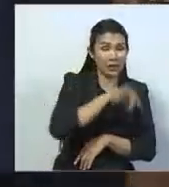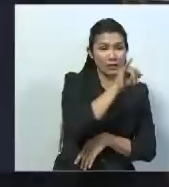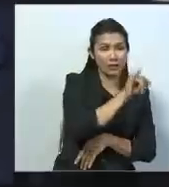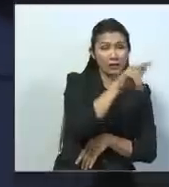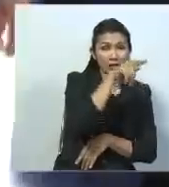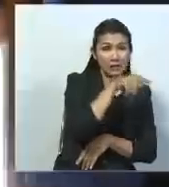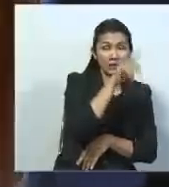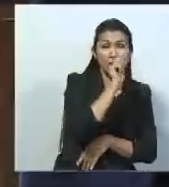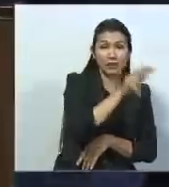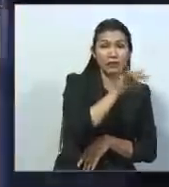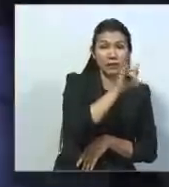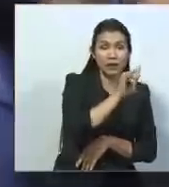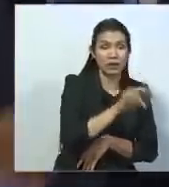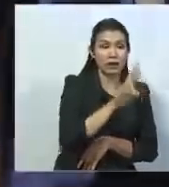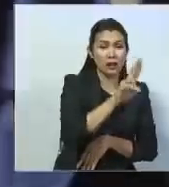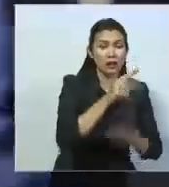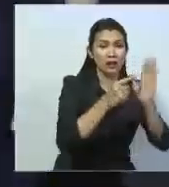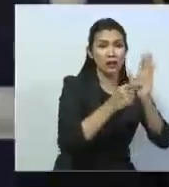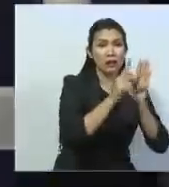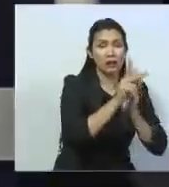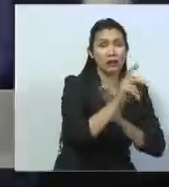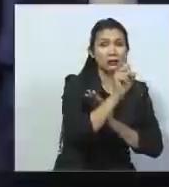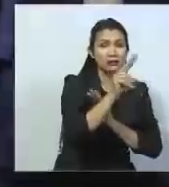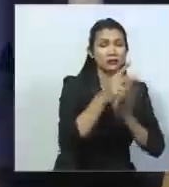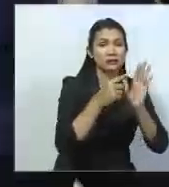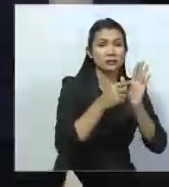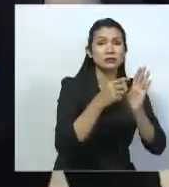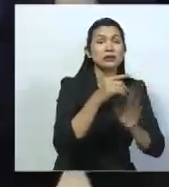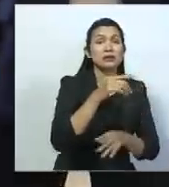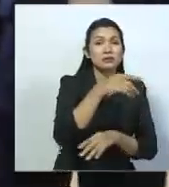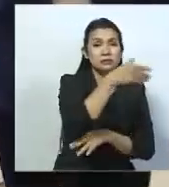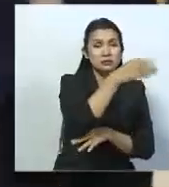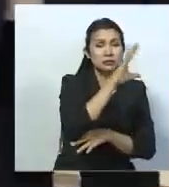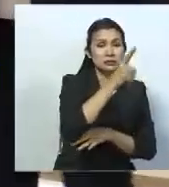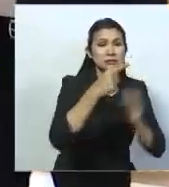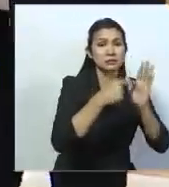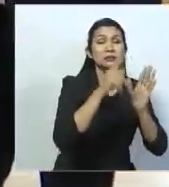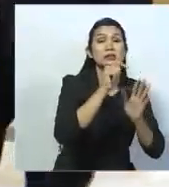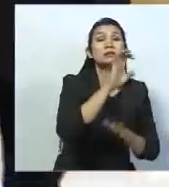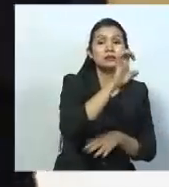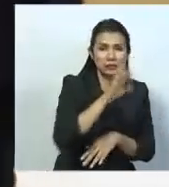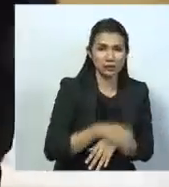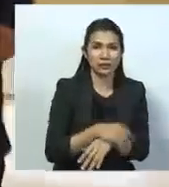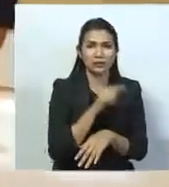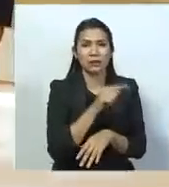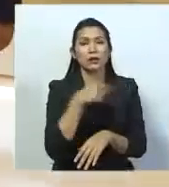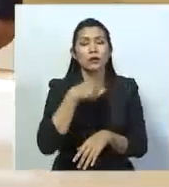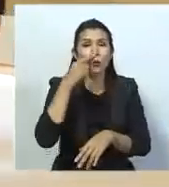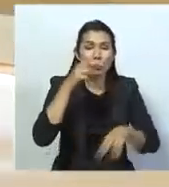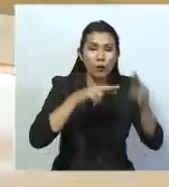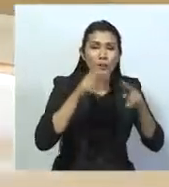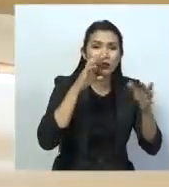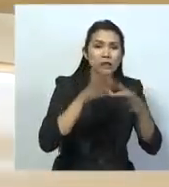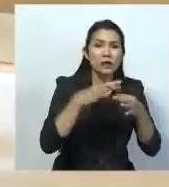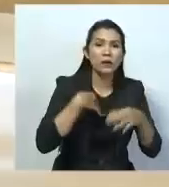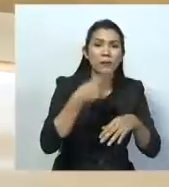พรรคนี้จัดการประชุมใหญ่นะคะเพื่อที่จะรับรองรายงานการประชุมเรื่องการแก้ไขข้อบังคับ